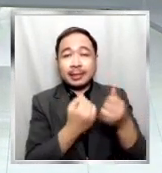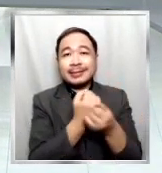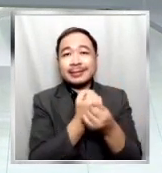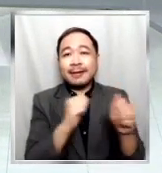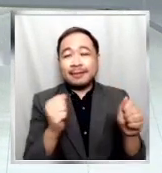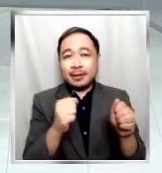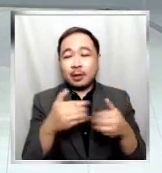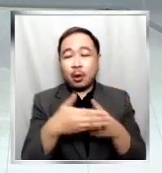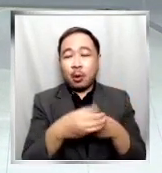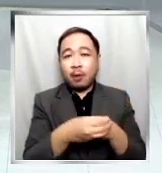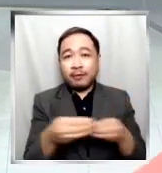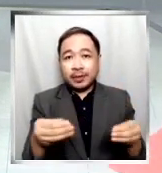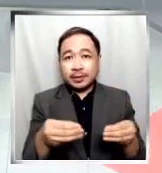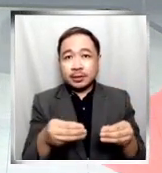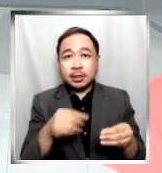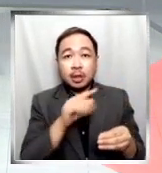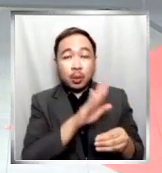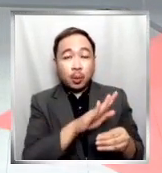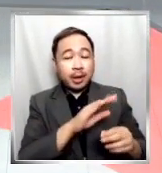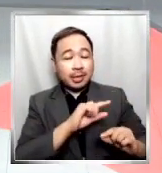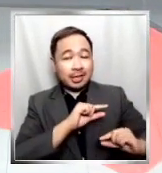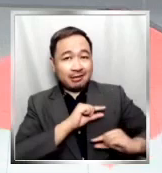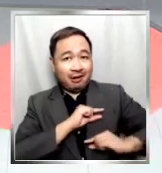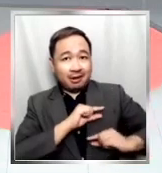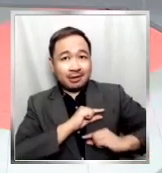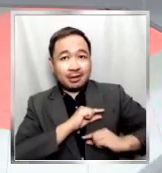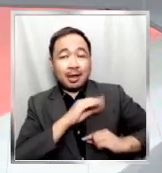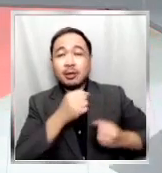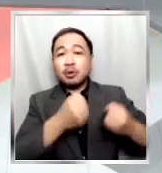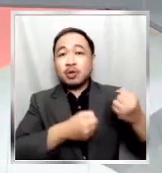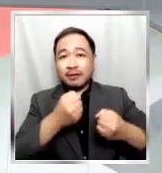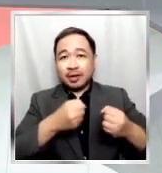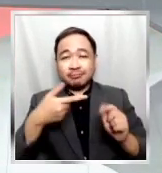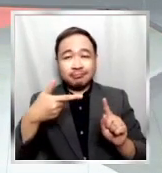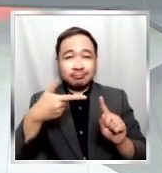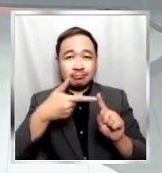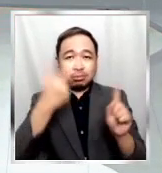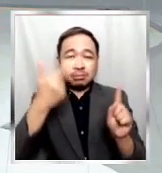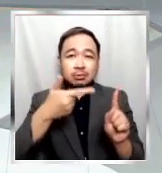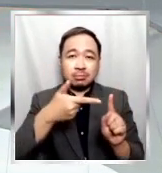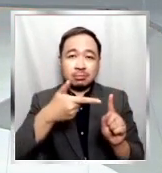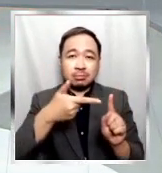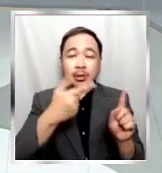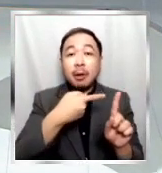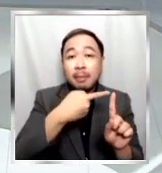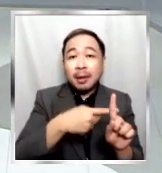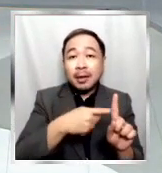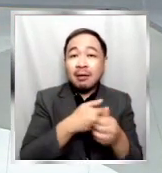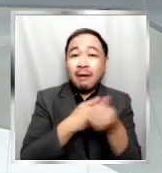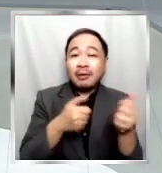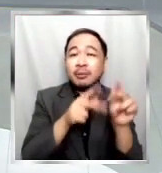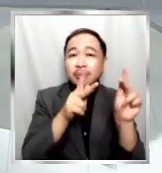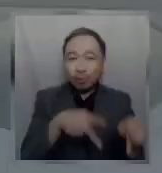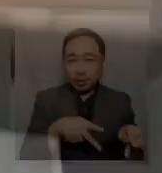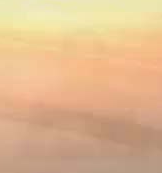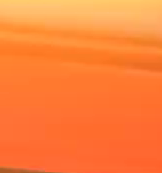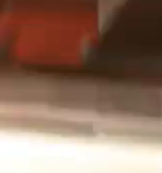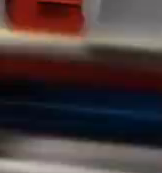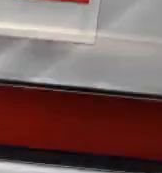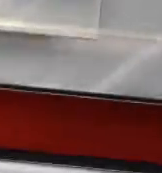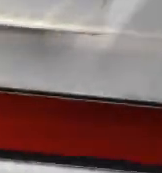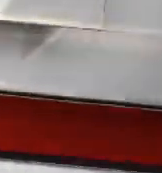at bodyguard, damay pati isang sibilyan sa pananambang. Ang nahulikam na ambush, tinutukan ni John